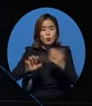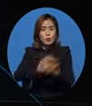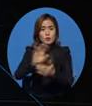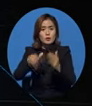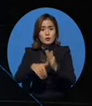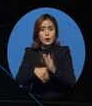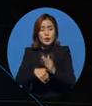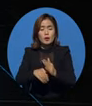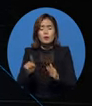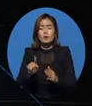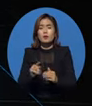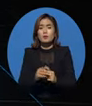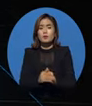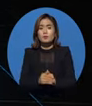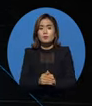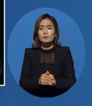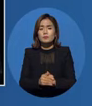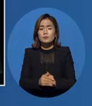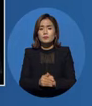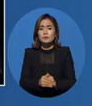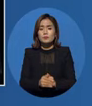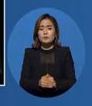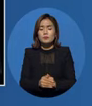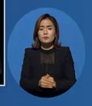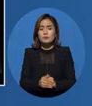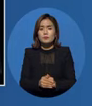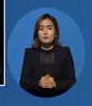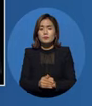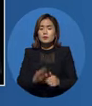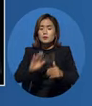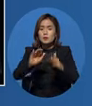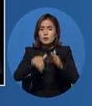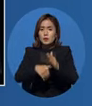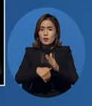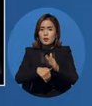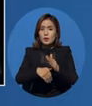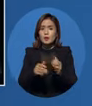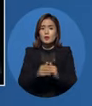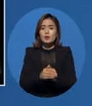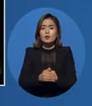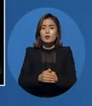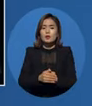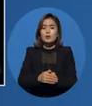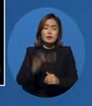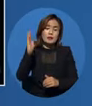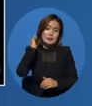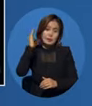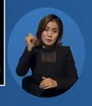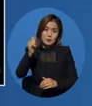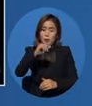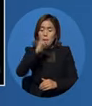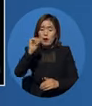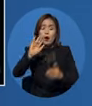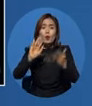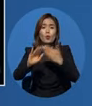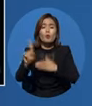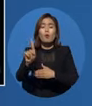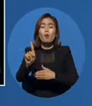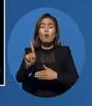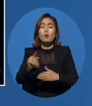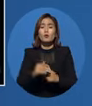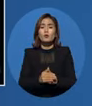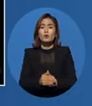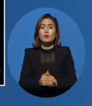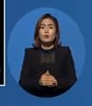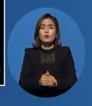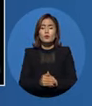처음 갑니다 i'm 없듯 dj 가 됐듯이 그때 루스벨트가 됐는데 루스벨트가 돼서 1 류 딜에 가장 핵심은